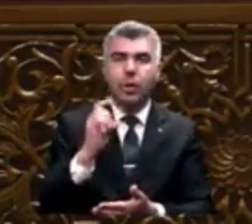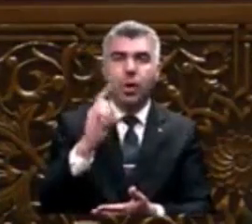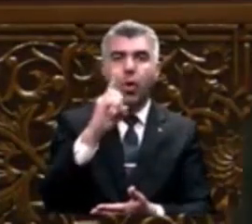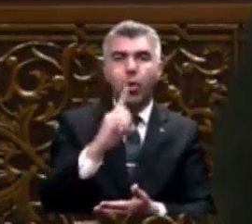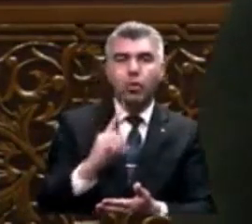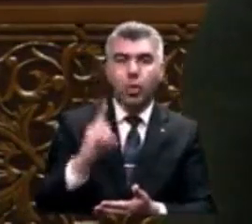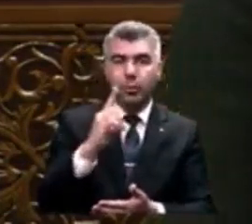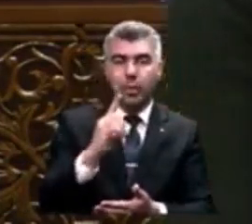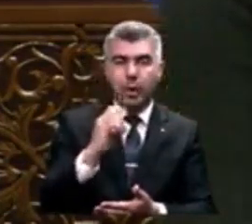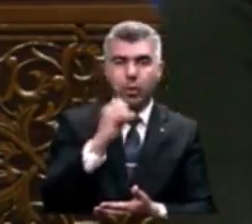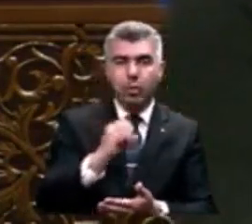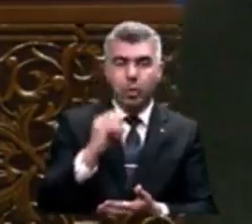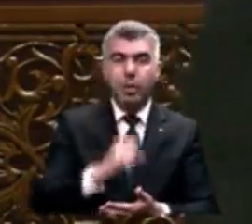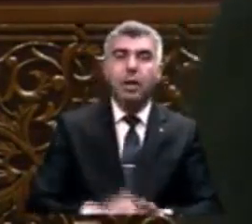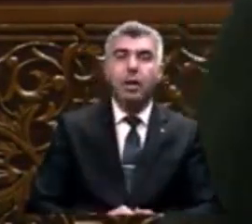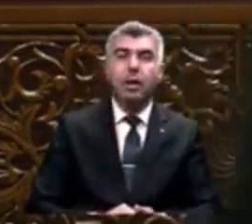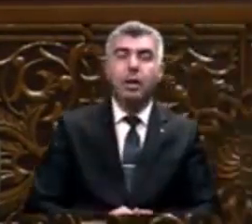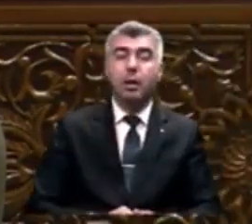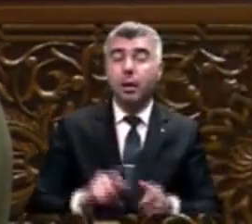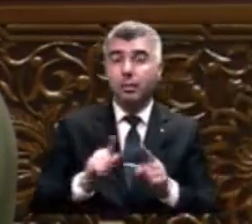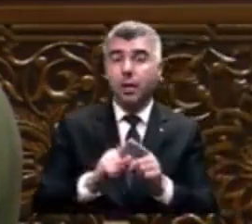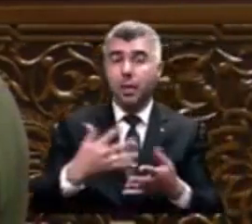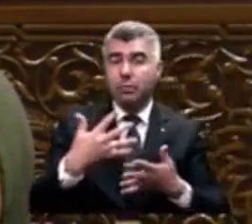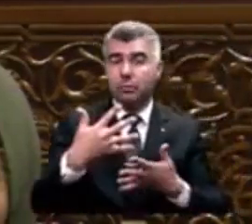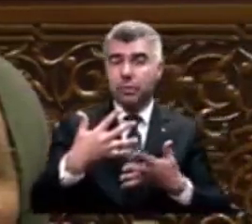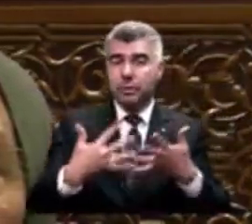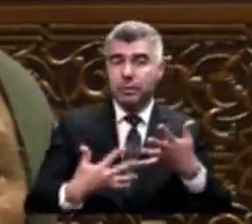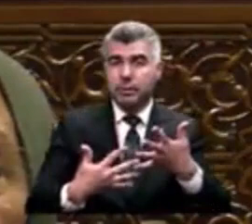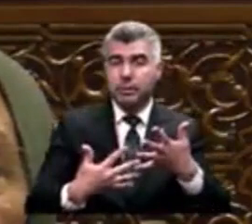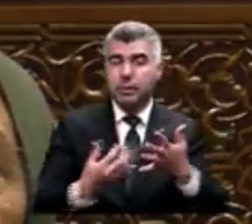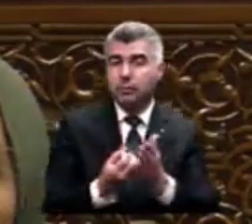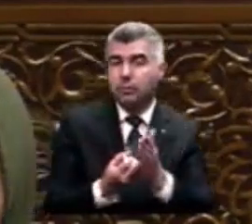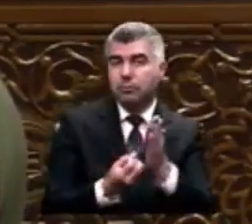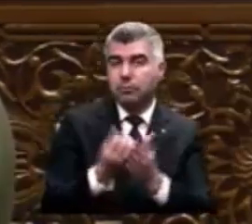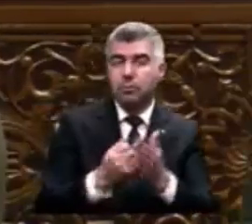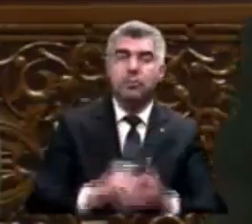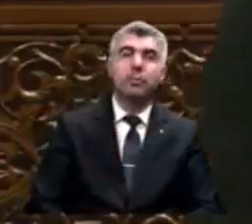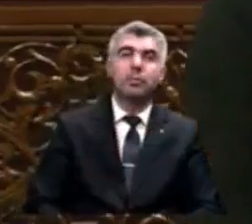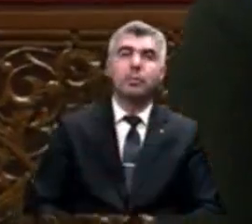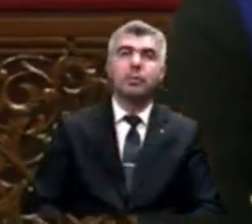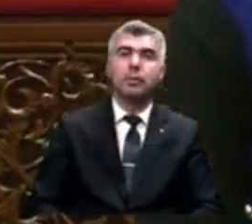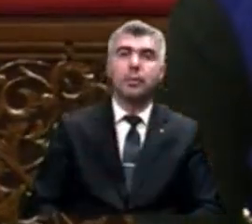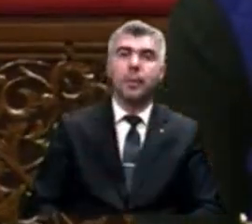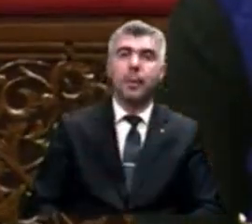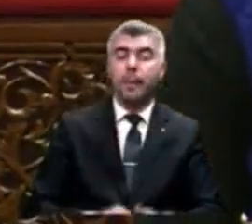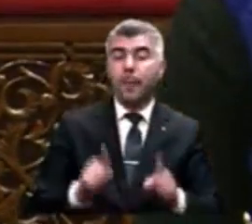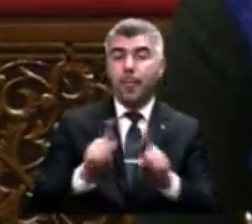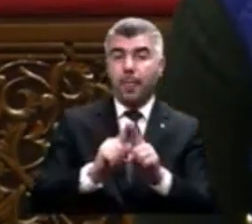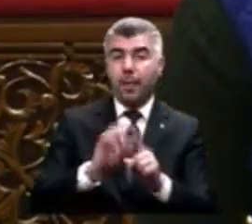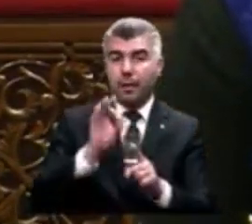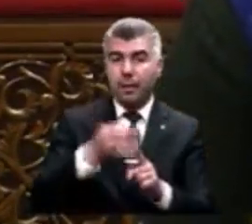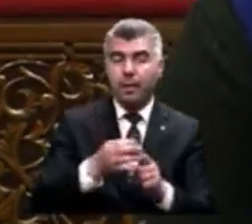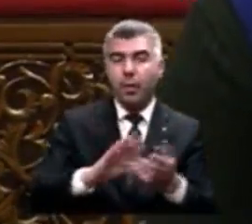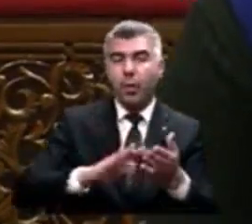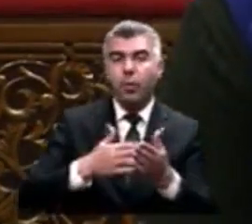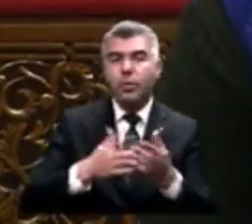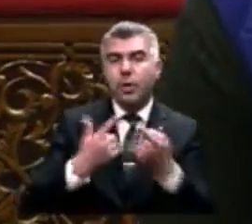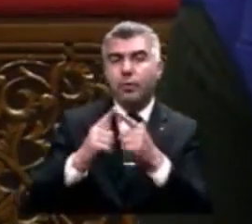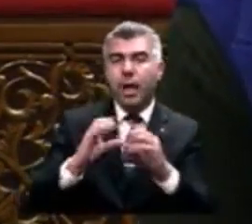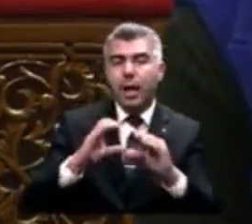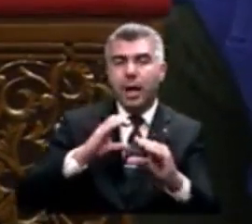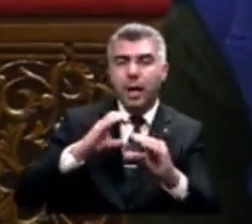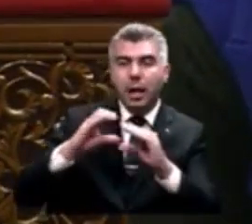2023، نؤكد في فريق اتحاد العام الشغالي المغرب ما يلي. سيد الوزير، نؤكد على أن الخطوة التي نسفت كل مسار